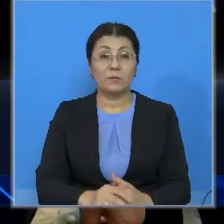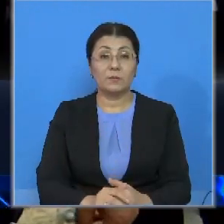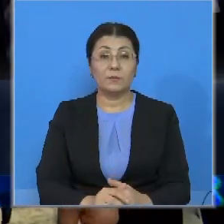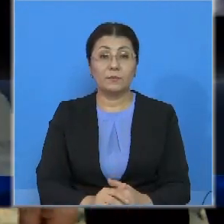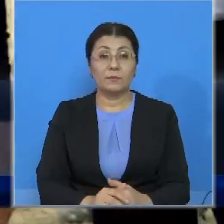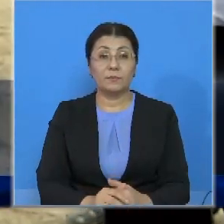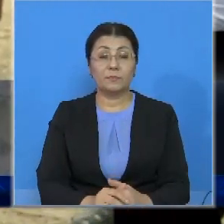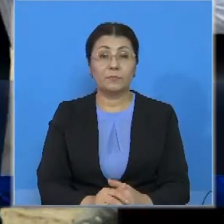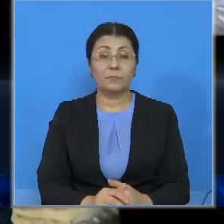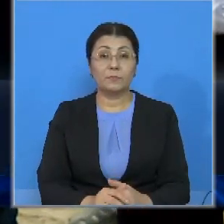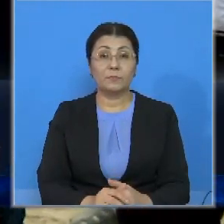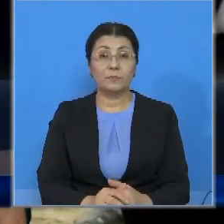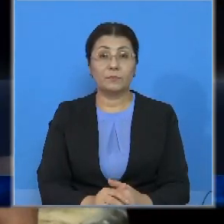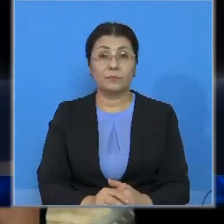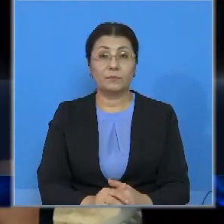Қанша гектар қойып